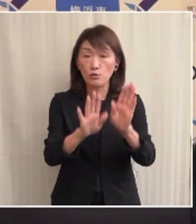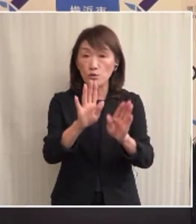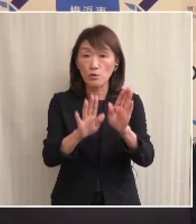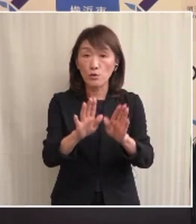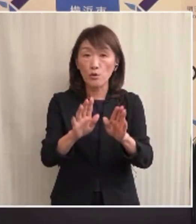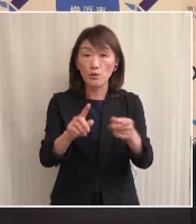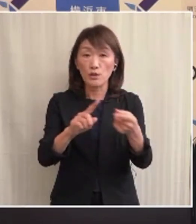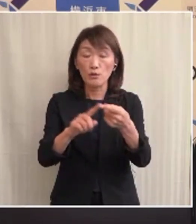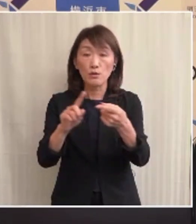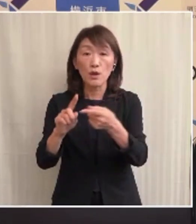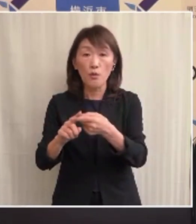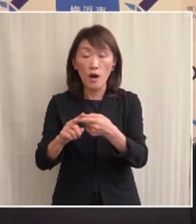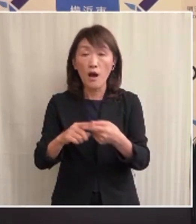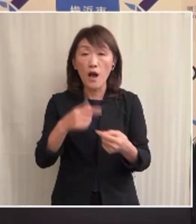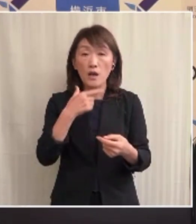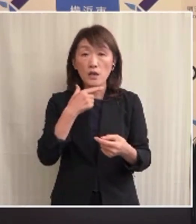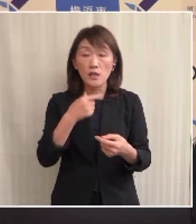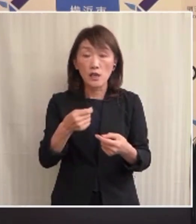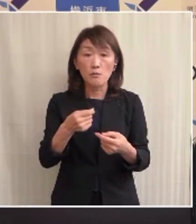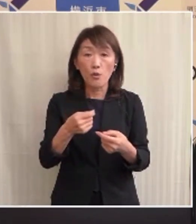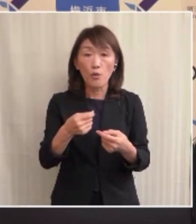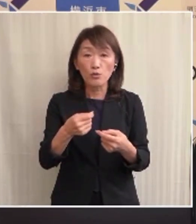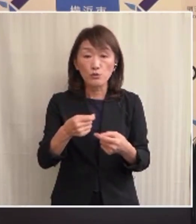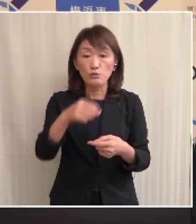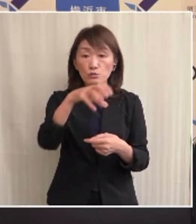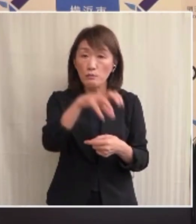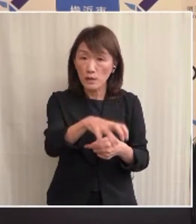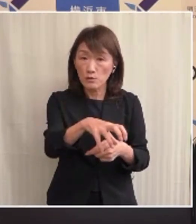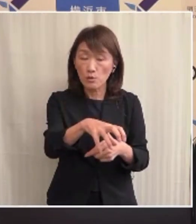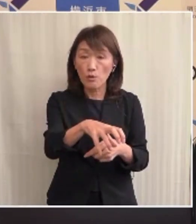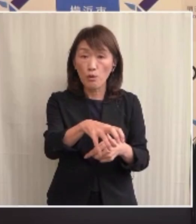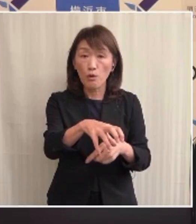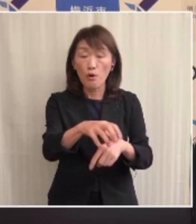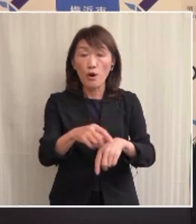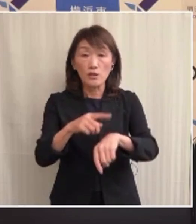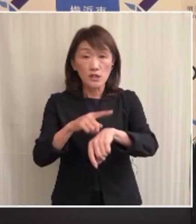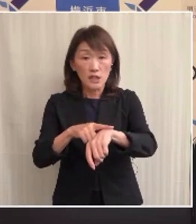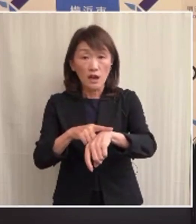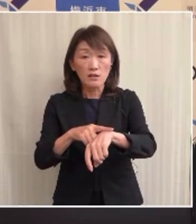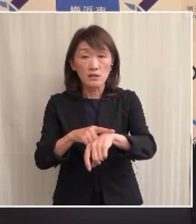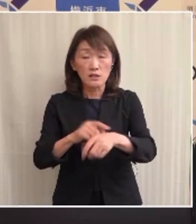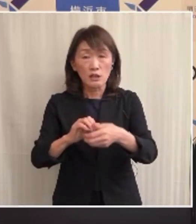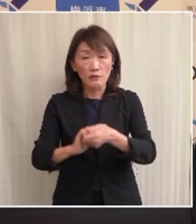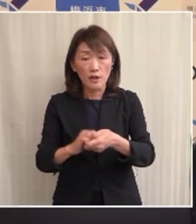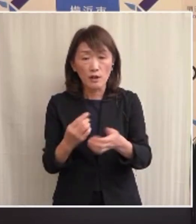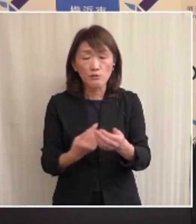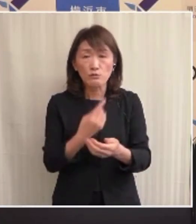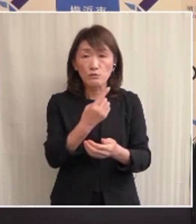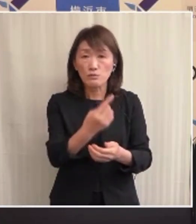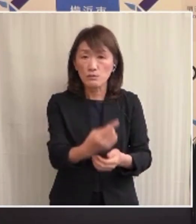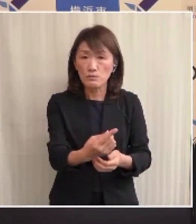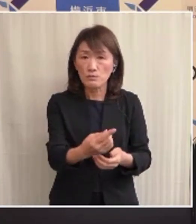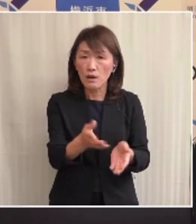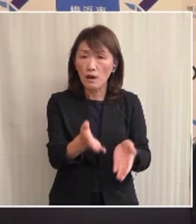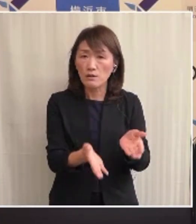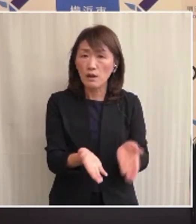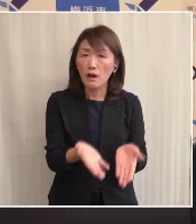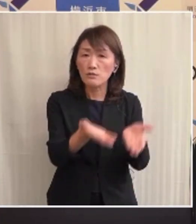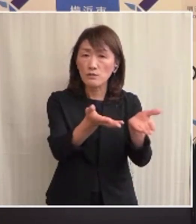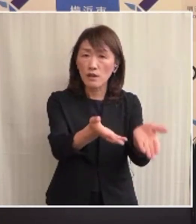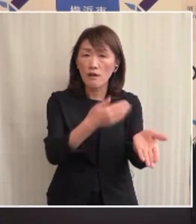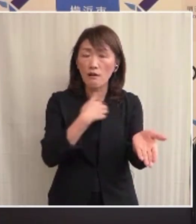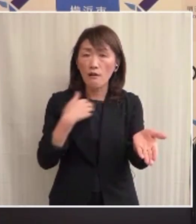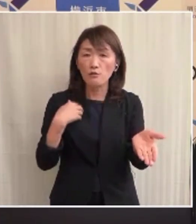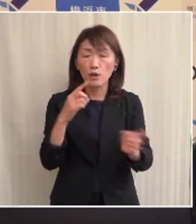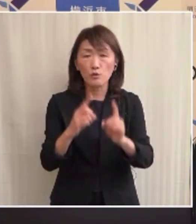望する方が希望する場所、園とか時間とかにで必ずしも受け入れられないという場合もあるような気がするんですけど、そ